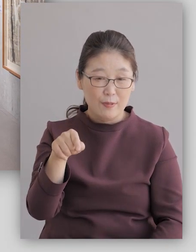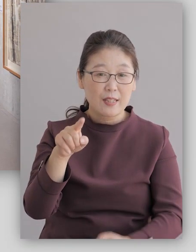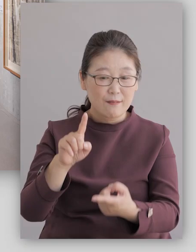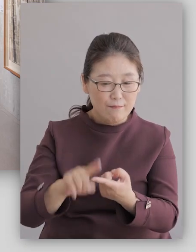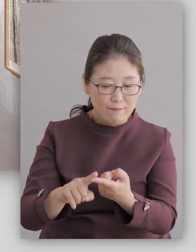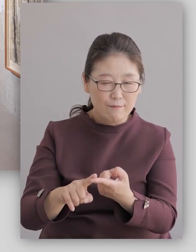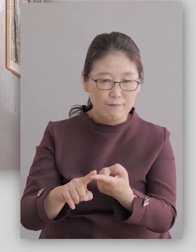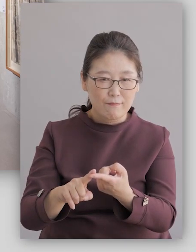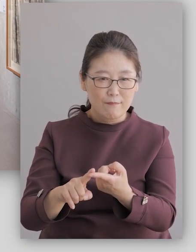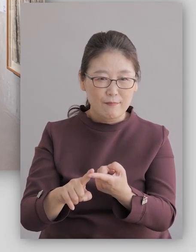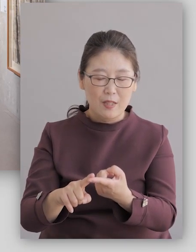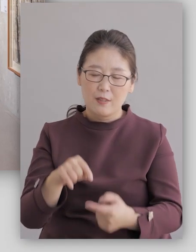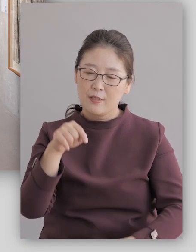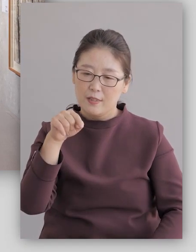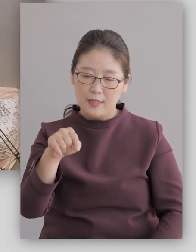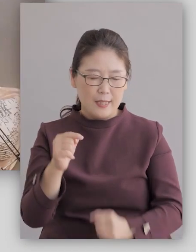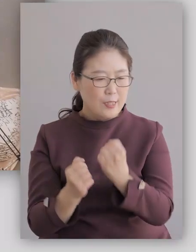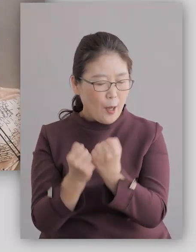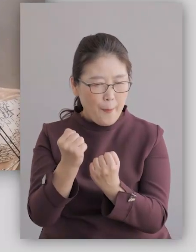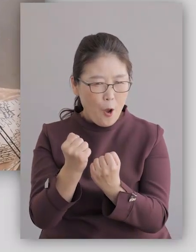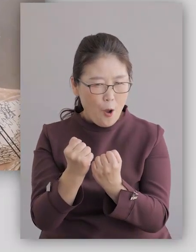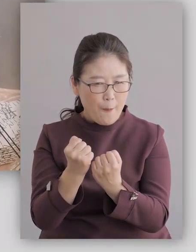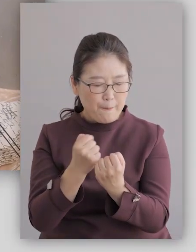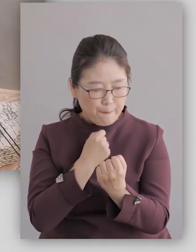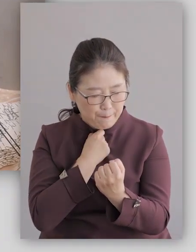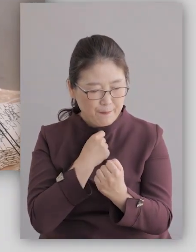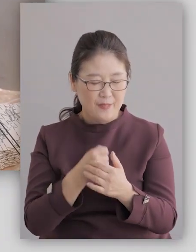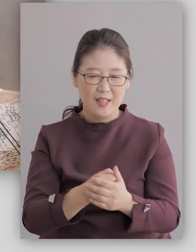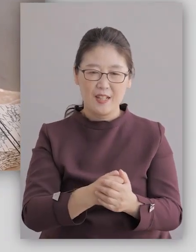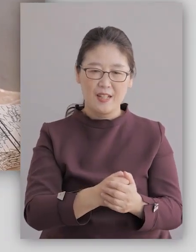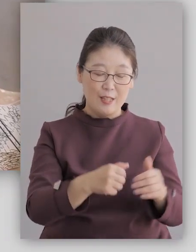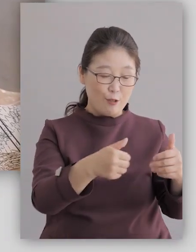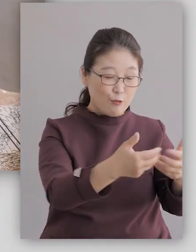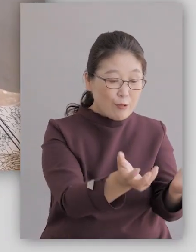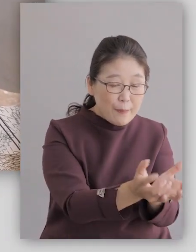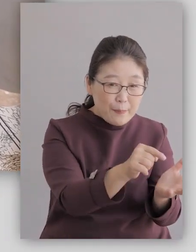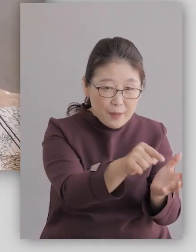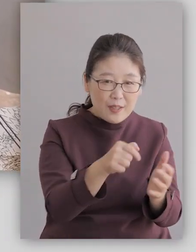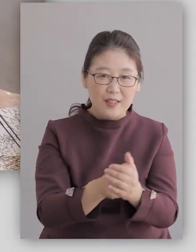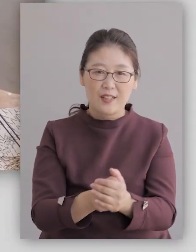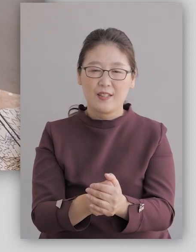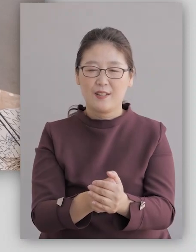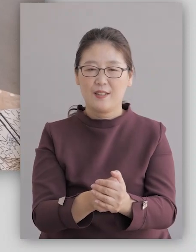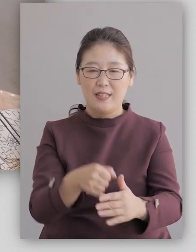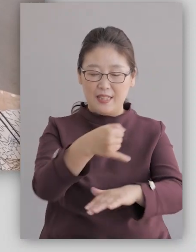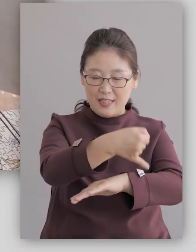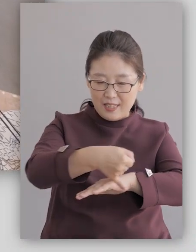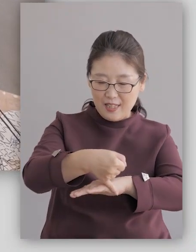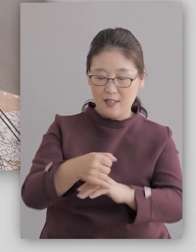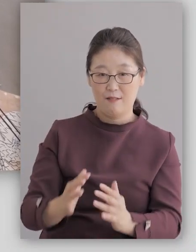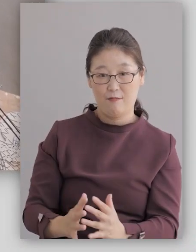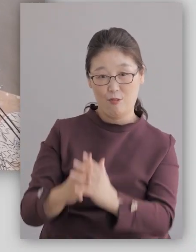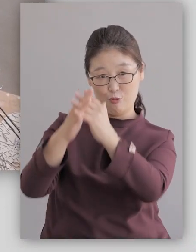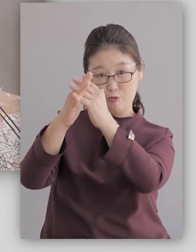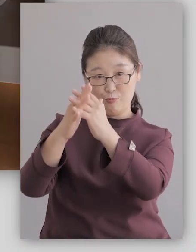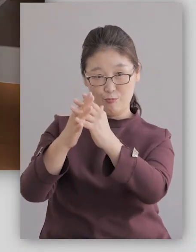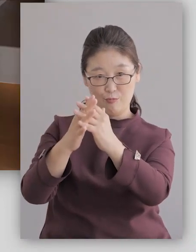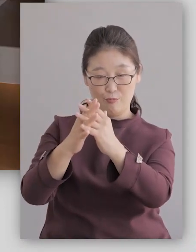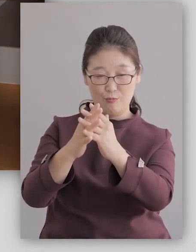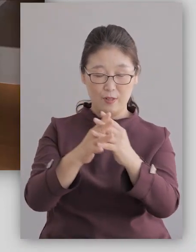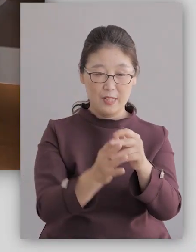위해서 우리 큐레이터 팀은 디자인과 그 다음에 건축 부분을 설치를 하게